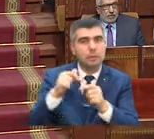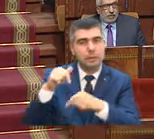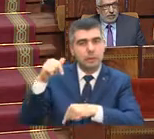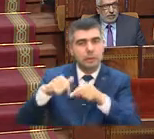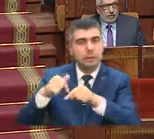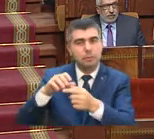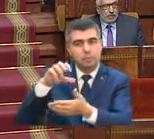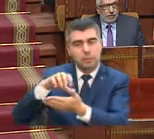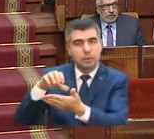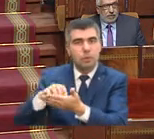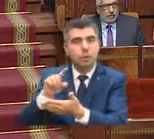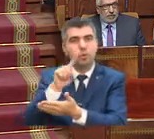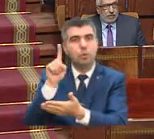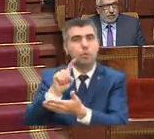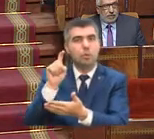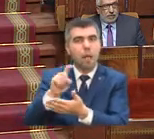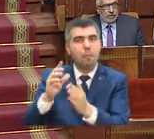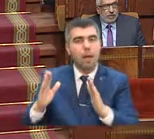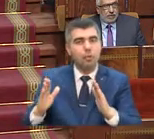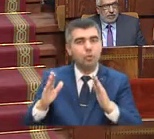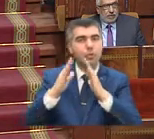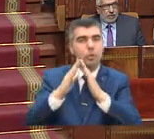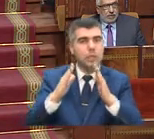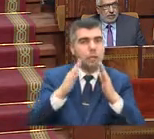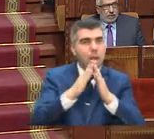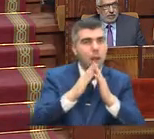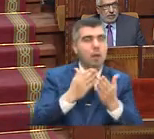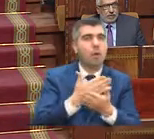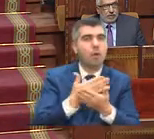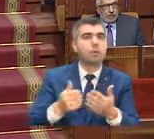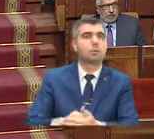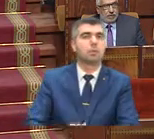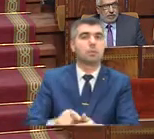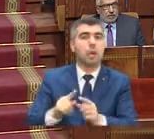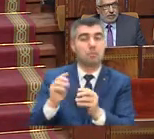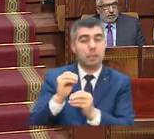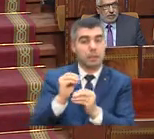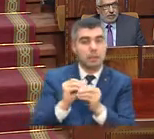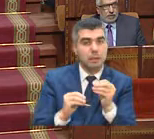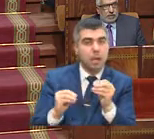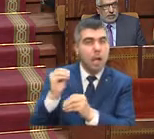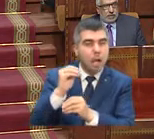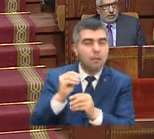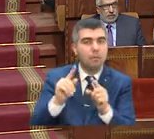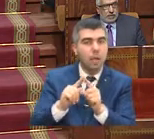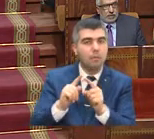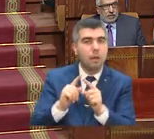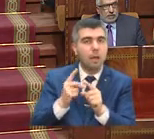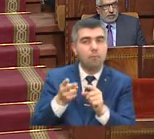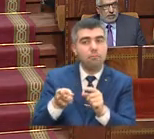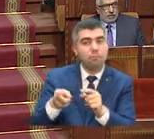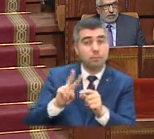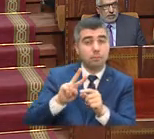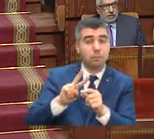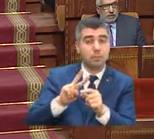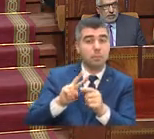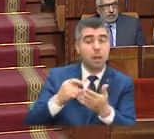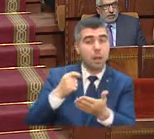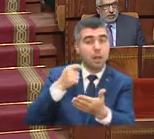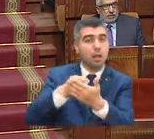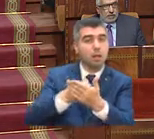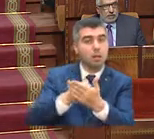من الجماعات في المناطق الجبلية والقروية مع ارتفاع الرسوم والتي تزيد على 2000 درهم